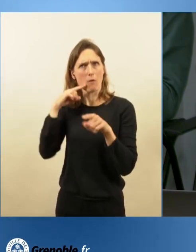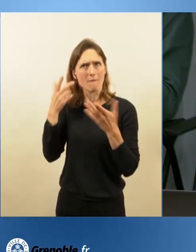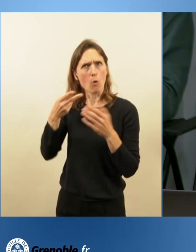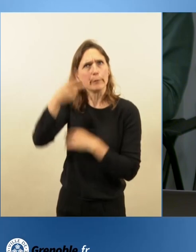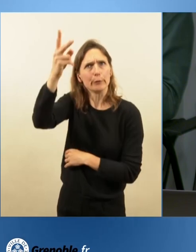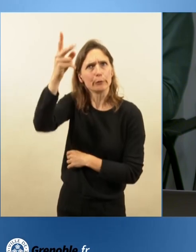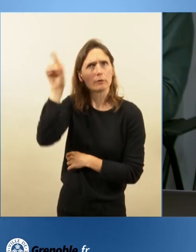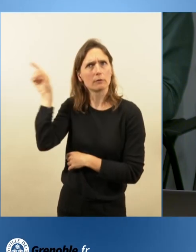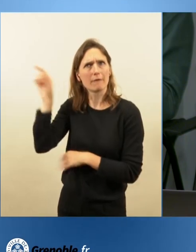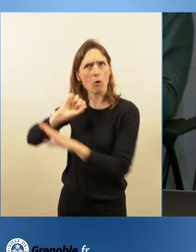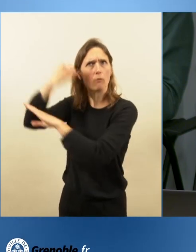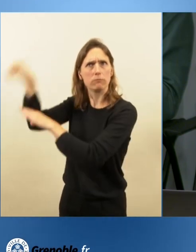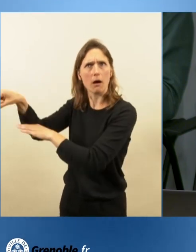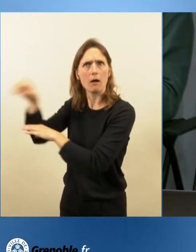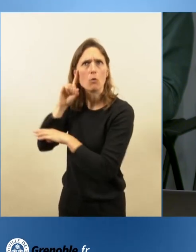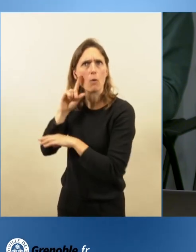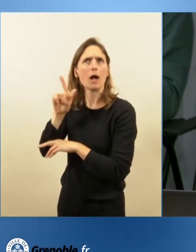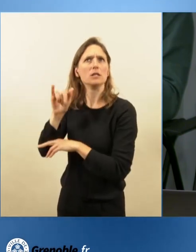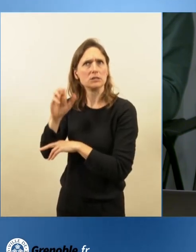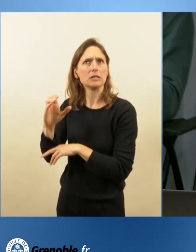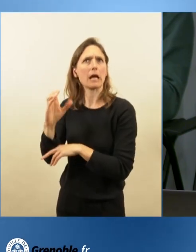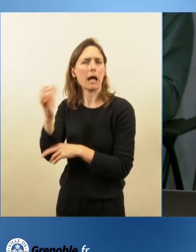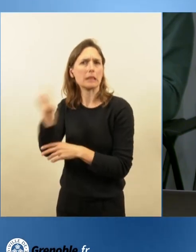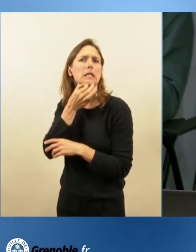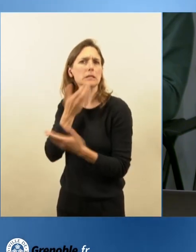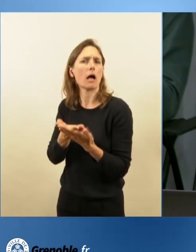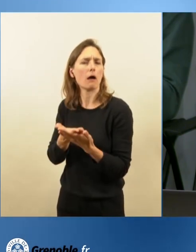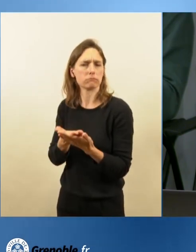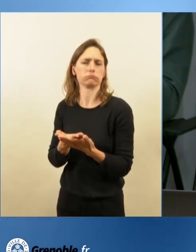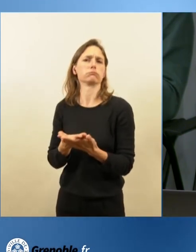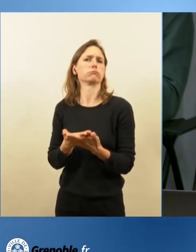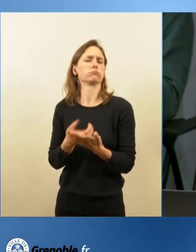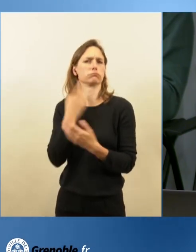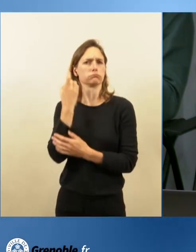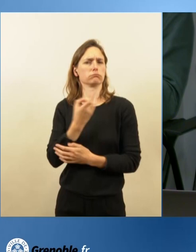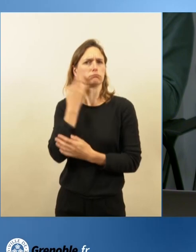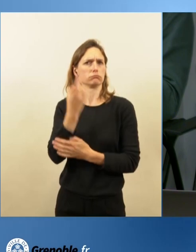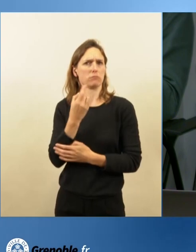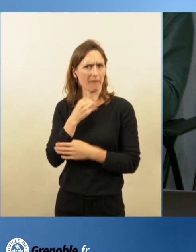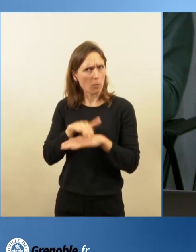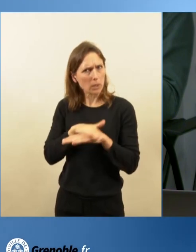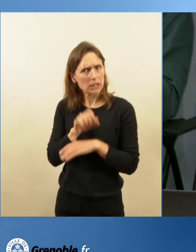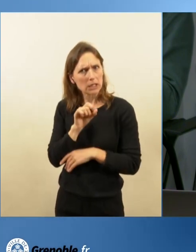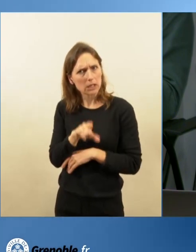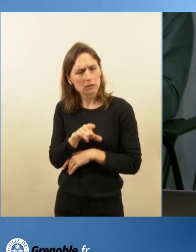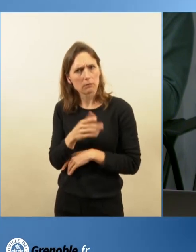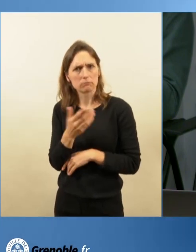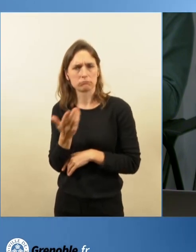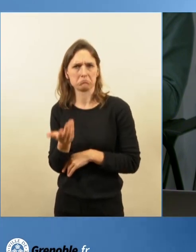parce que le GIEC a dit je m'interpelle sur cette politique de